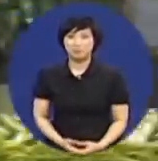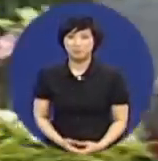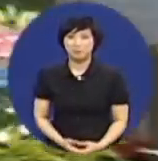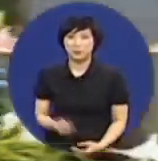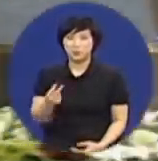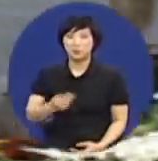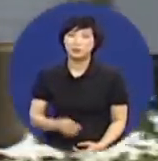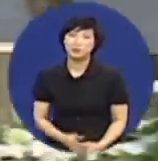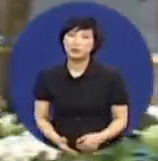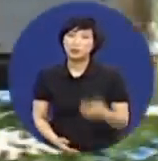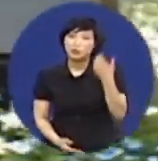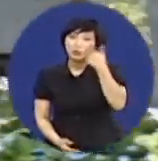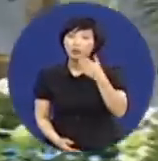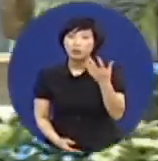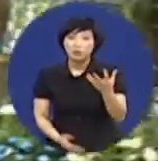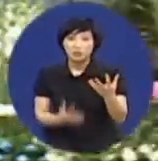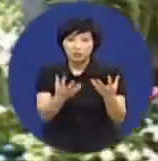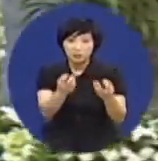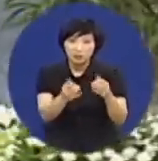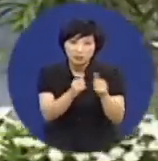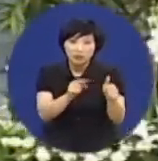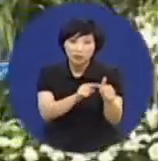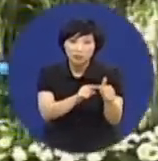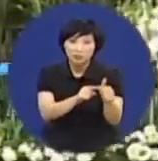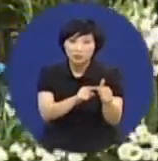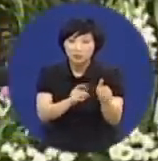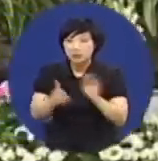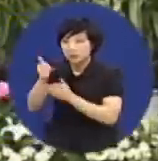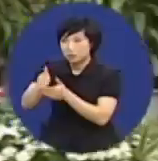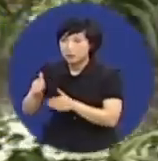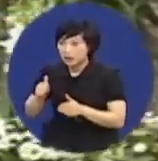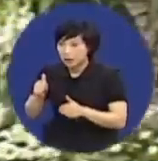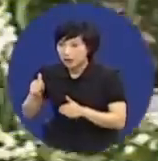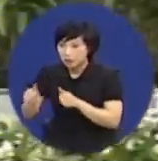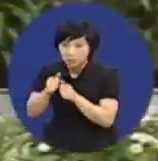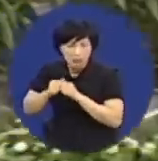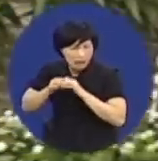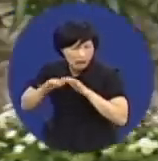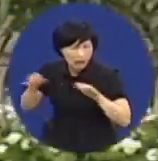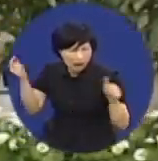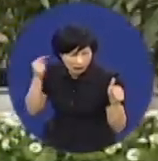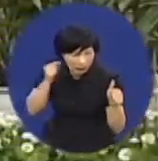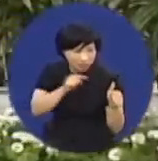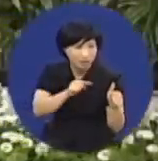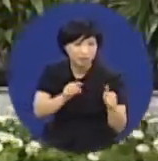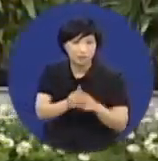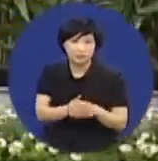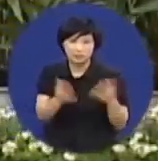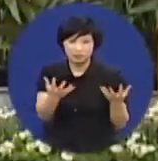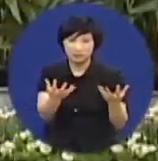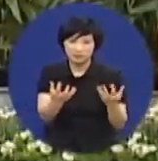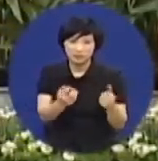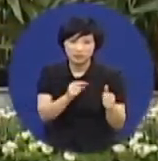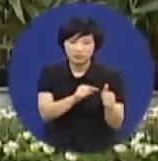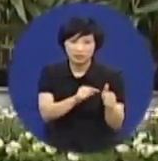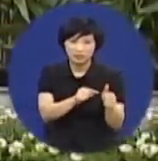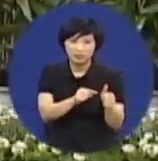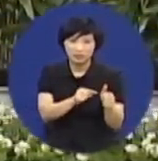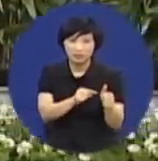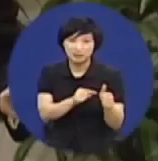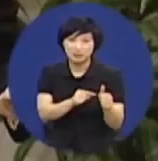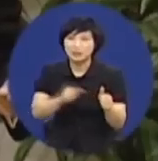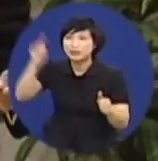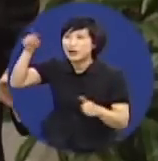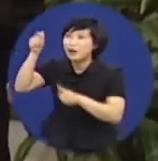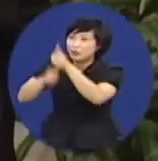ある重い皮膚病人はイエス様が通られるということを聞きます。旅での子よ、私